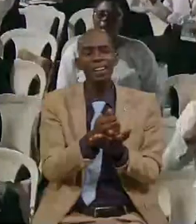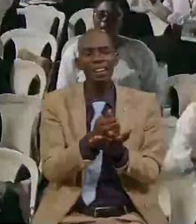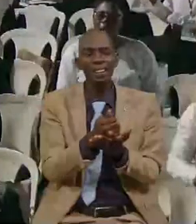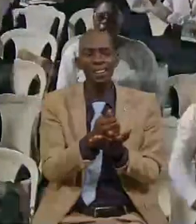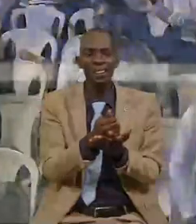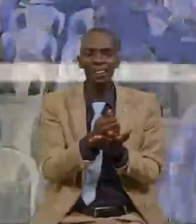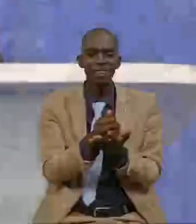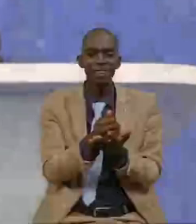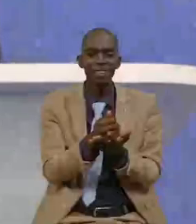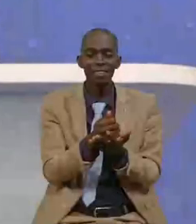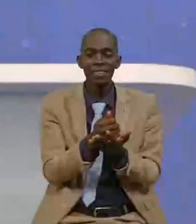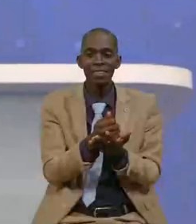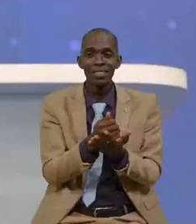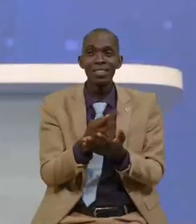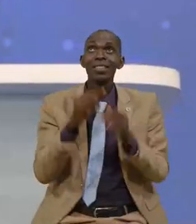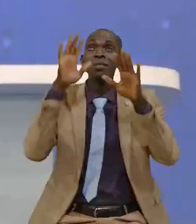prions.